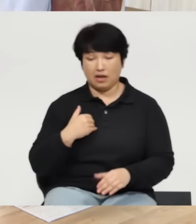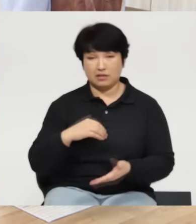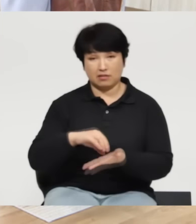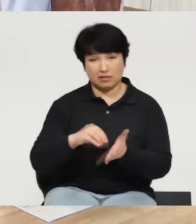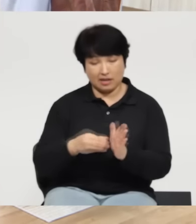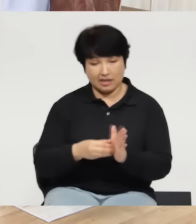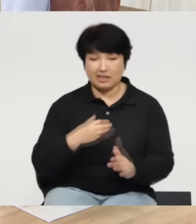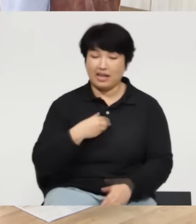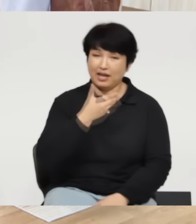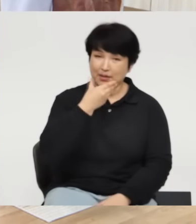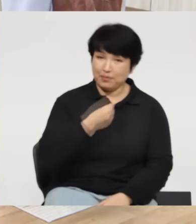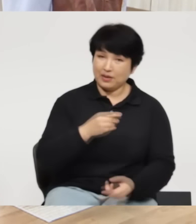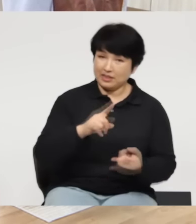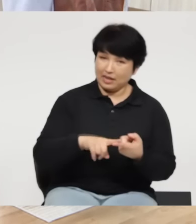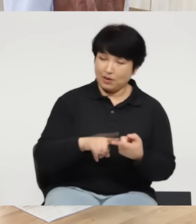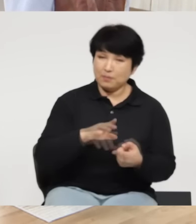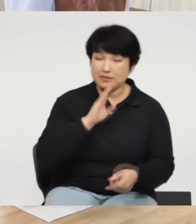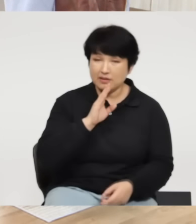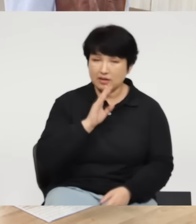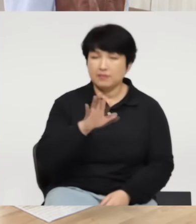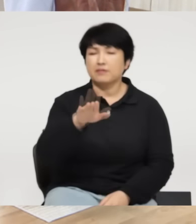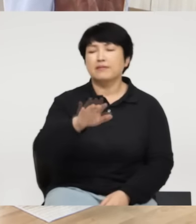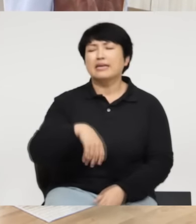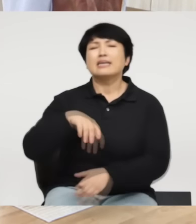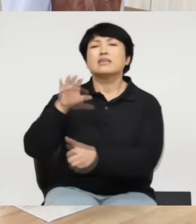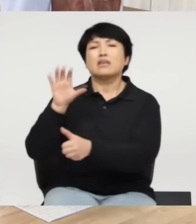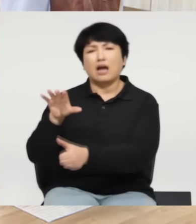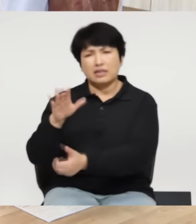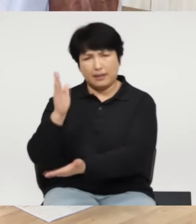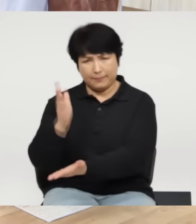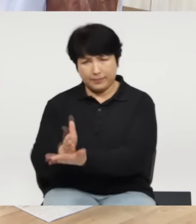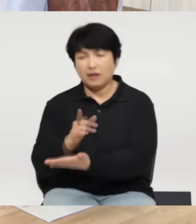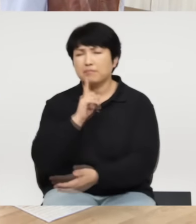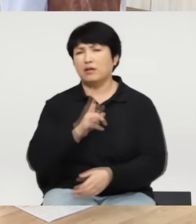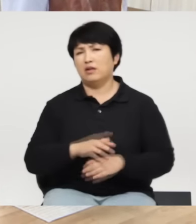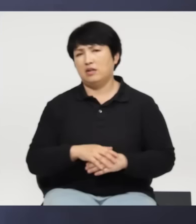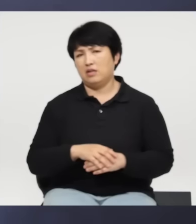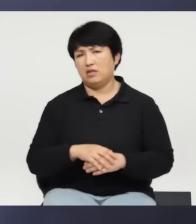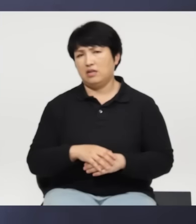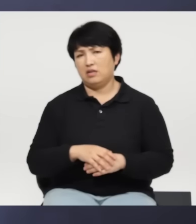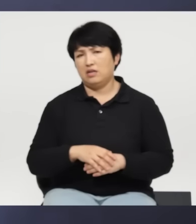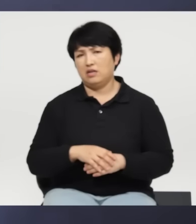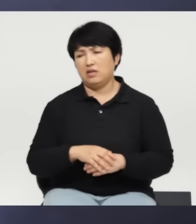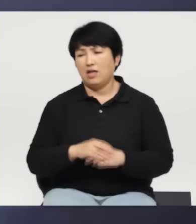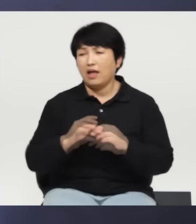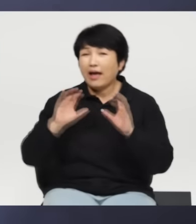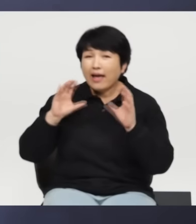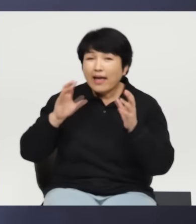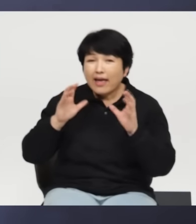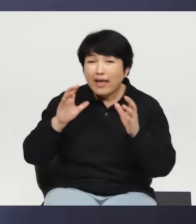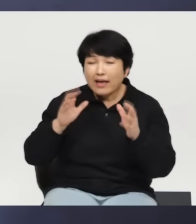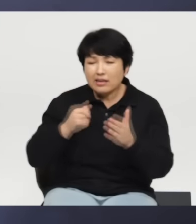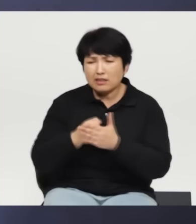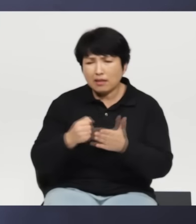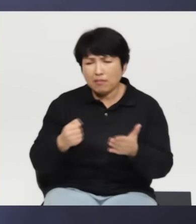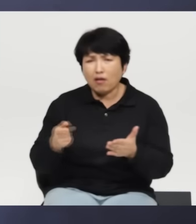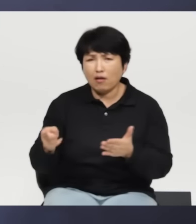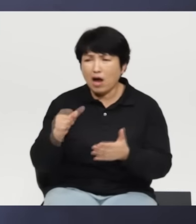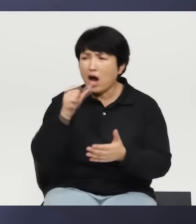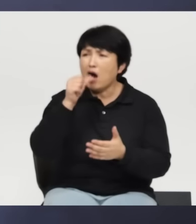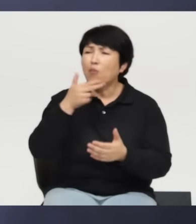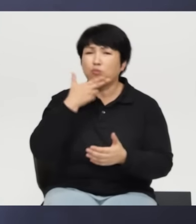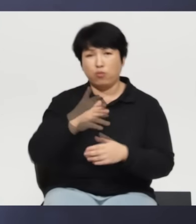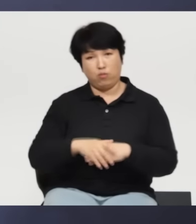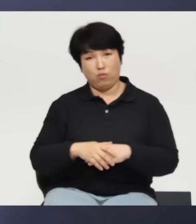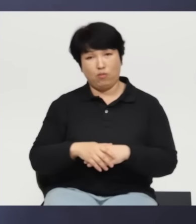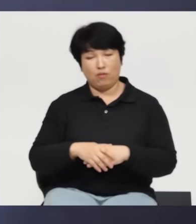결정하면 제가 행복하면 된 거니까 예. 그렇게 하면 되겠네요. 그러니까 야단은 치지 말라는 거예요. 나무래거나 야단은 치지 말. 애는 애기 때문에